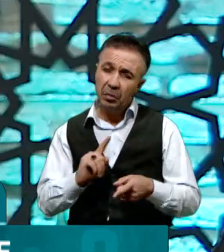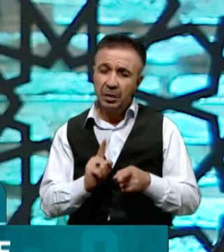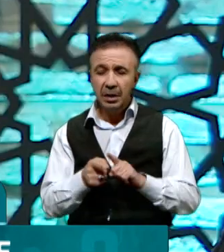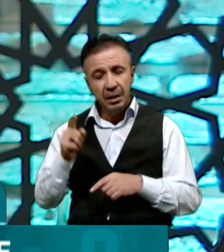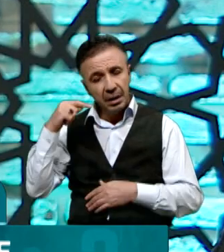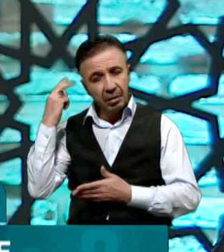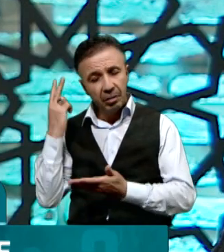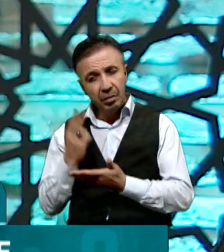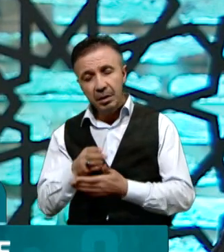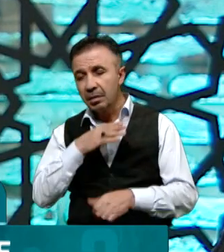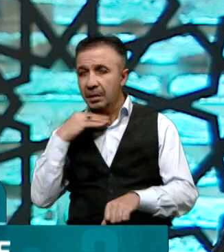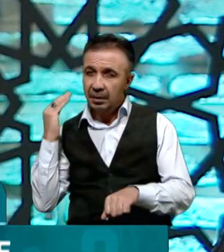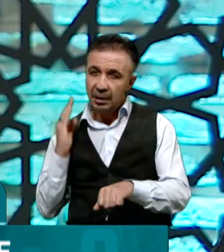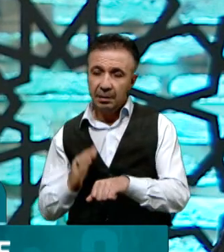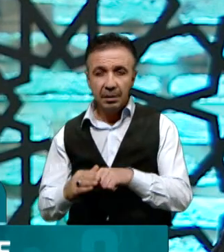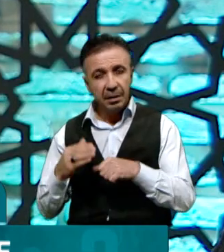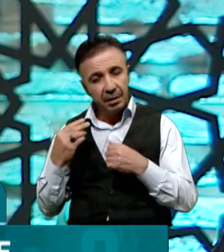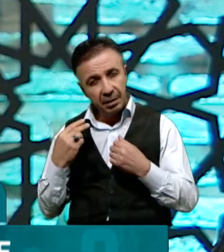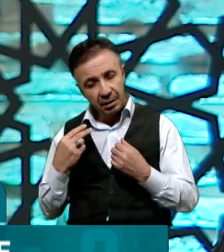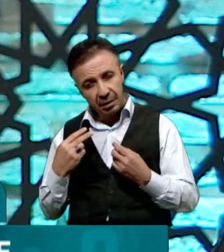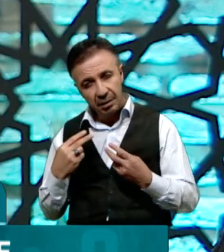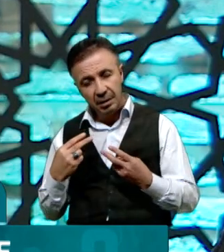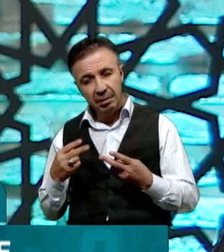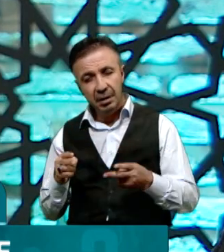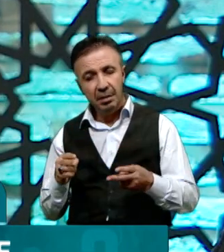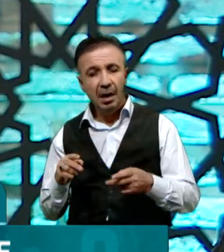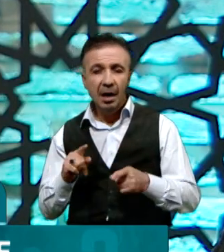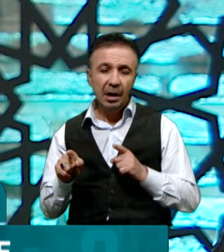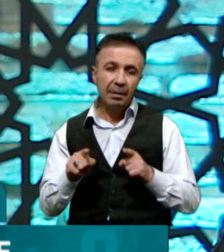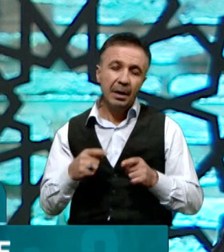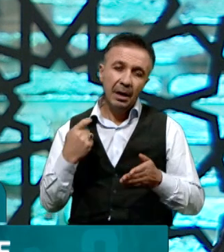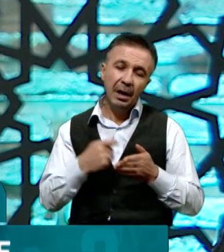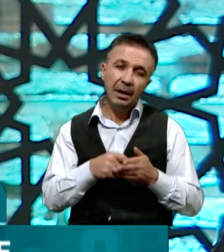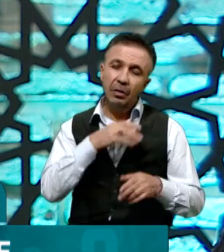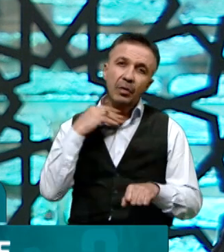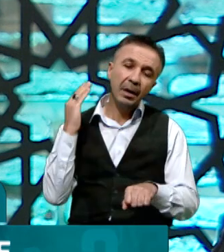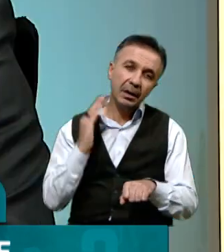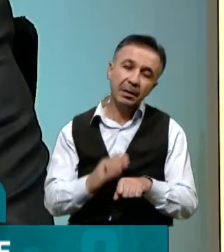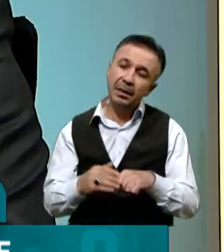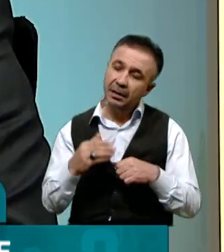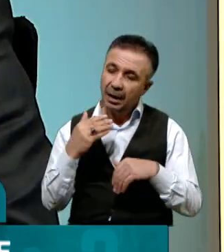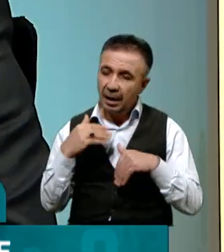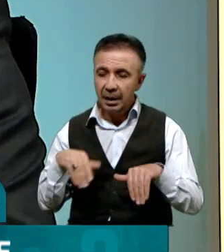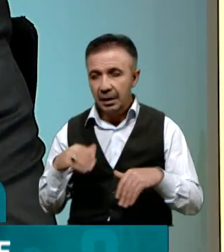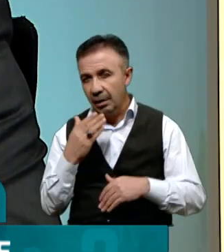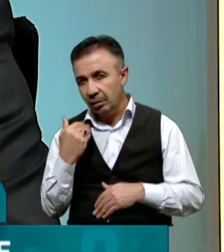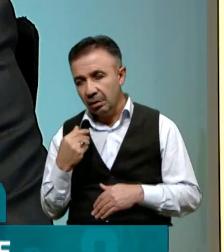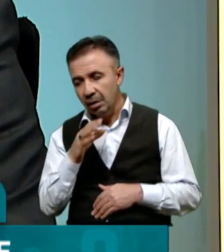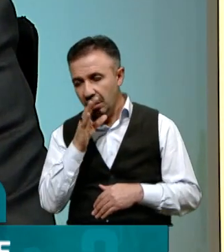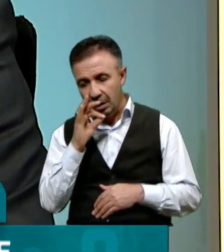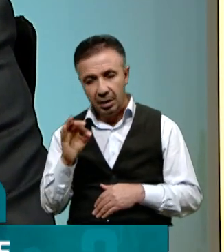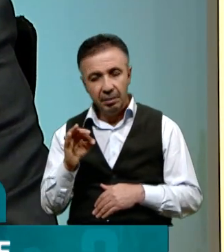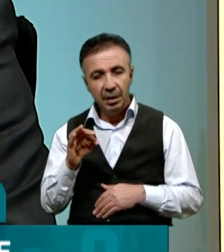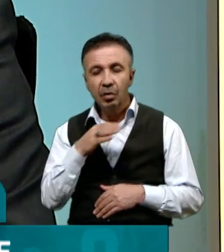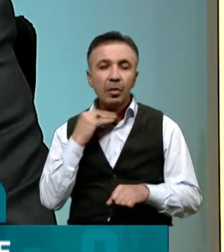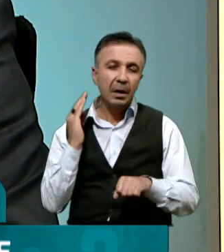niyetle kesmesini yapılabilir, tavsiye edilebilir veya herhangi birisinin adına da kesilmesine bir engel yoktur. Çünkü burada hiç kimse kurban kesmekle yükümlü